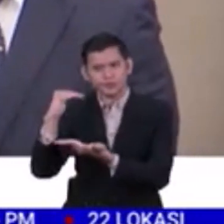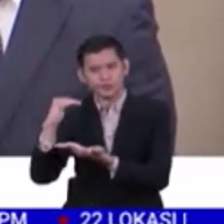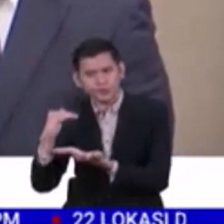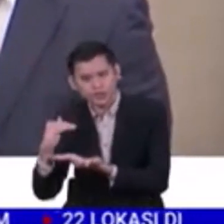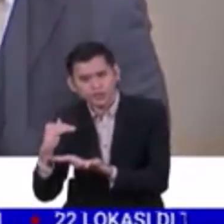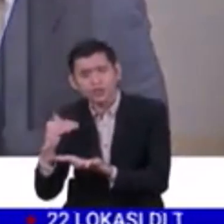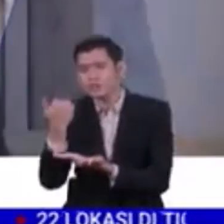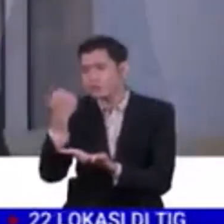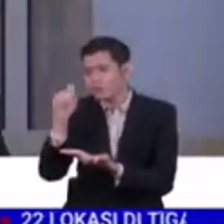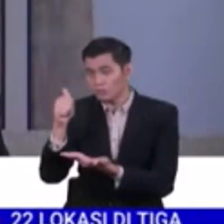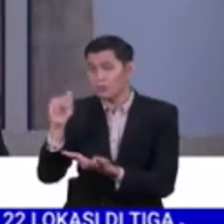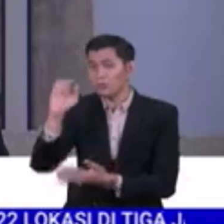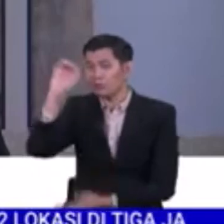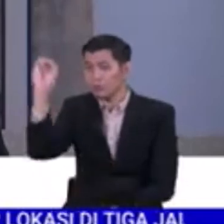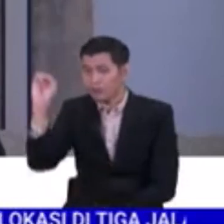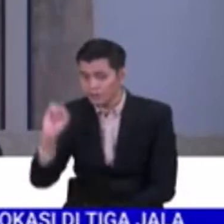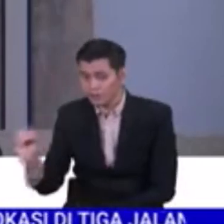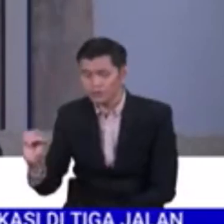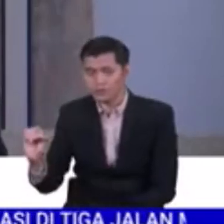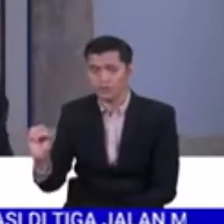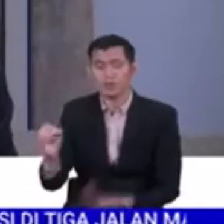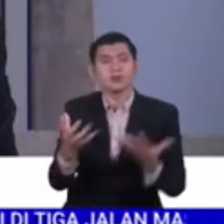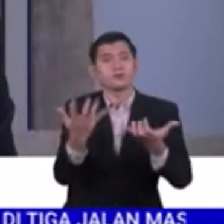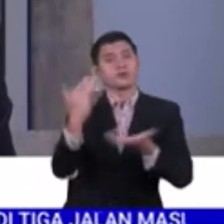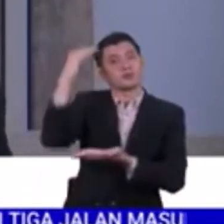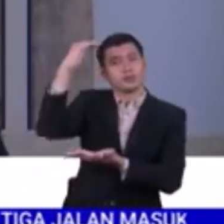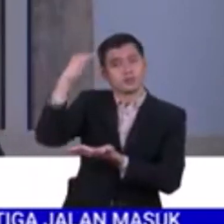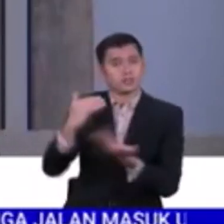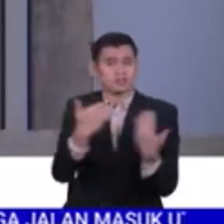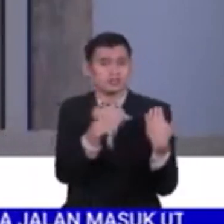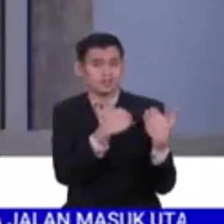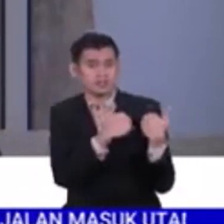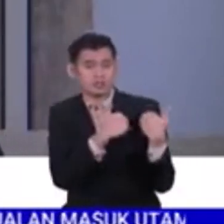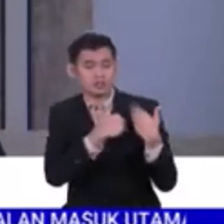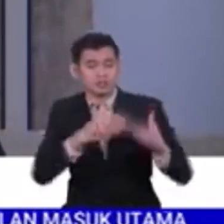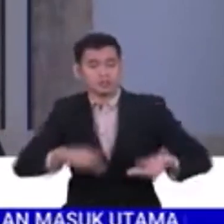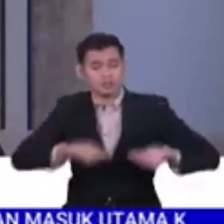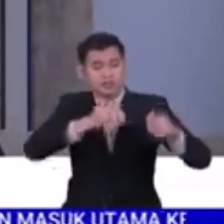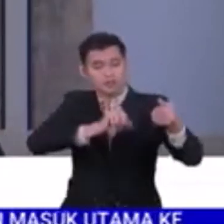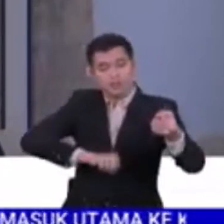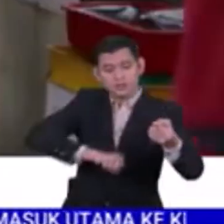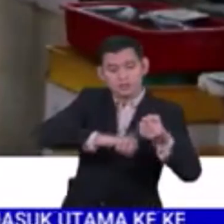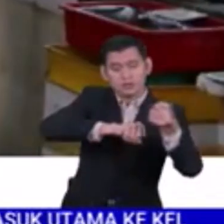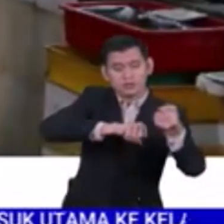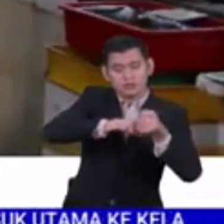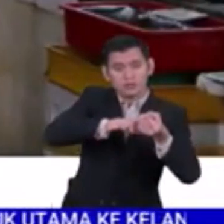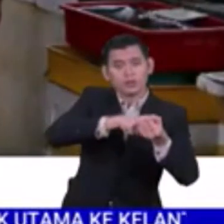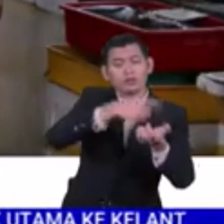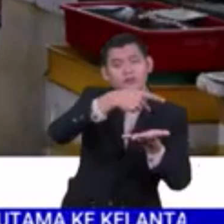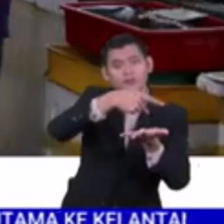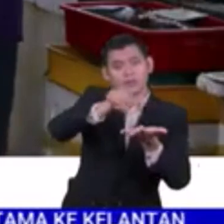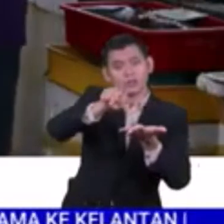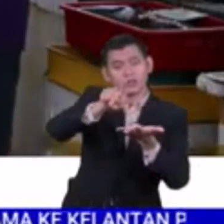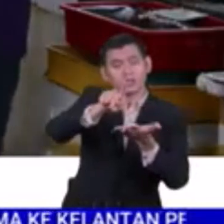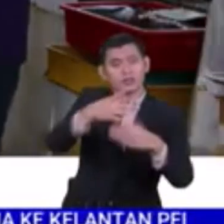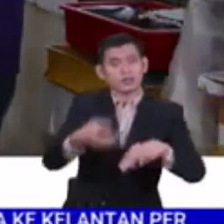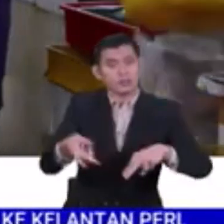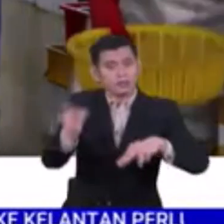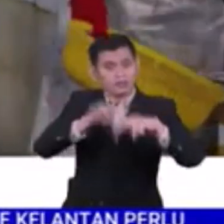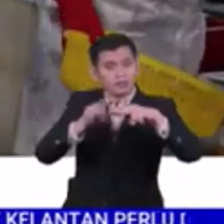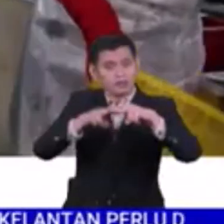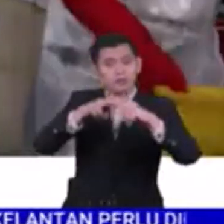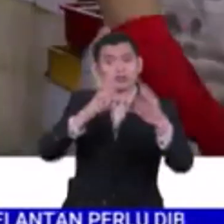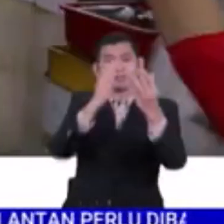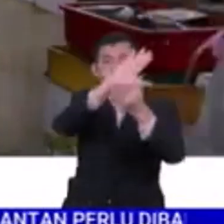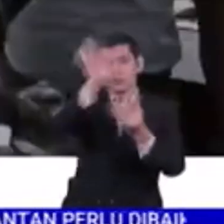sekurang-kurangnya 10%. Bagi meringankan beban rakyat, pemberian subsidi terus ditambah. Tahun ini, jumlah subsidi